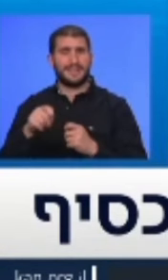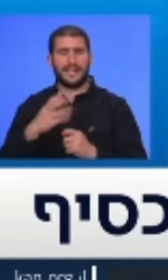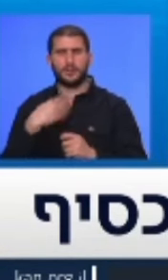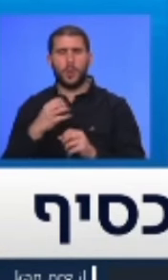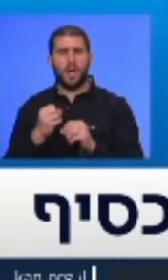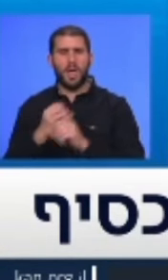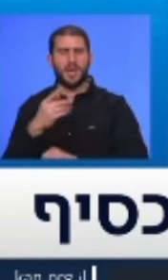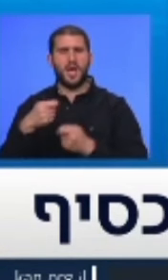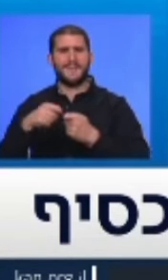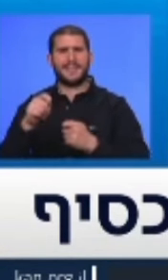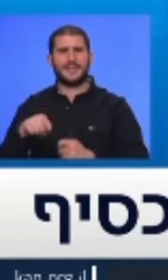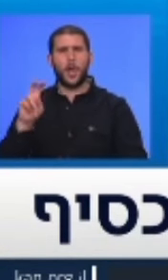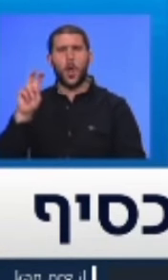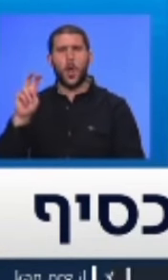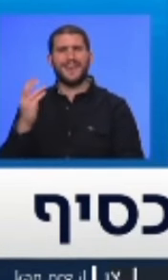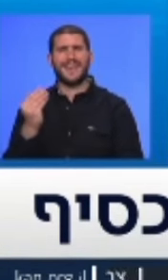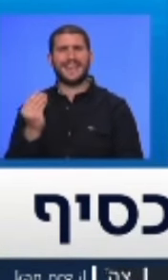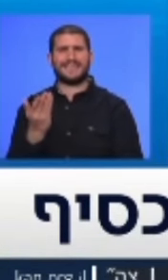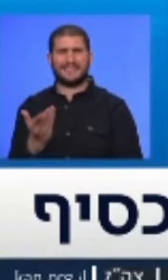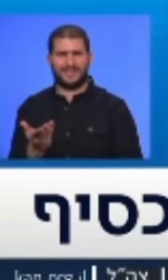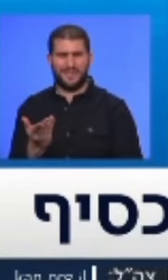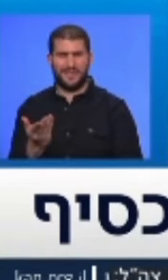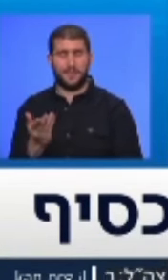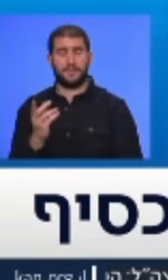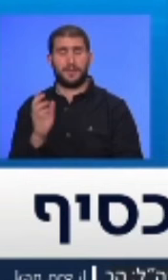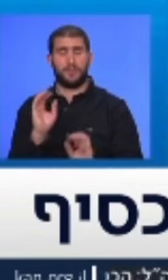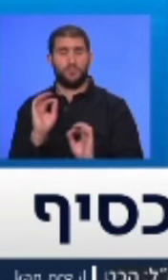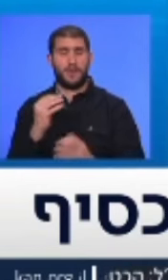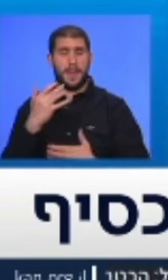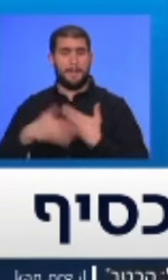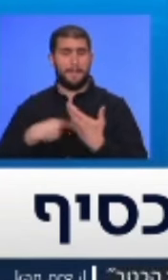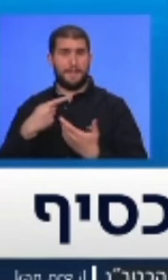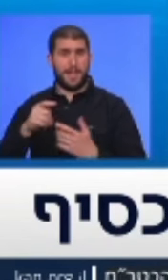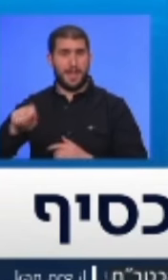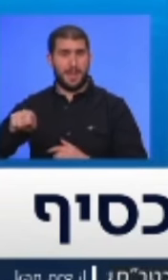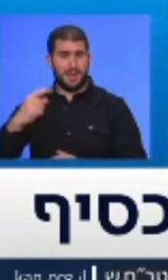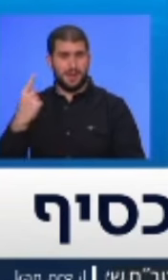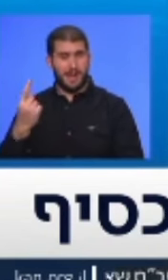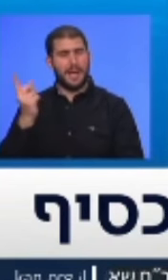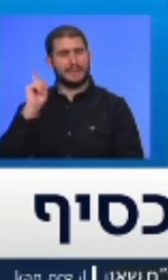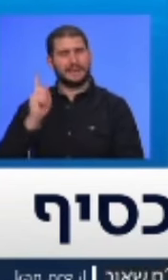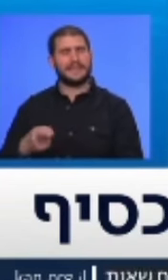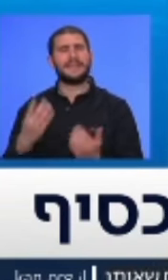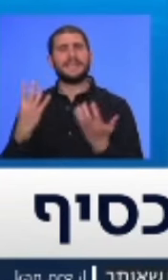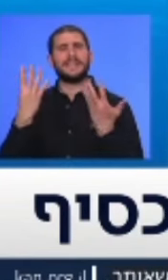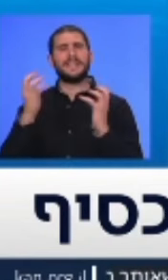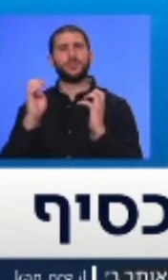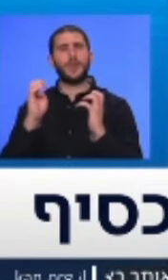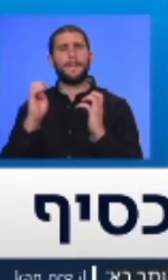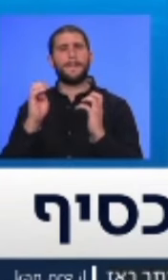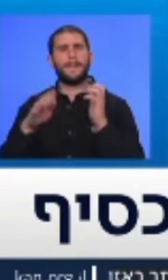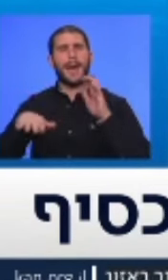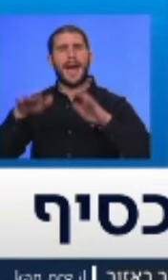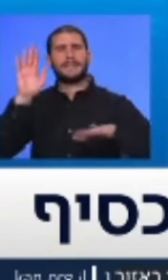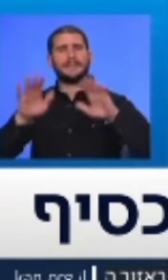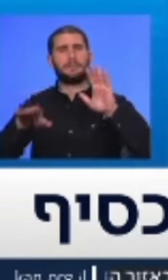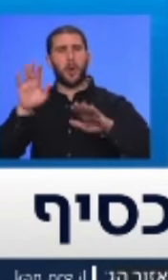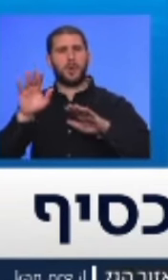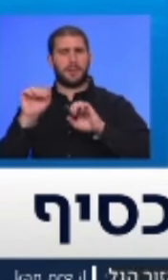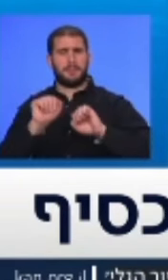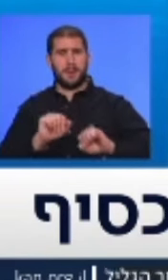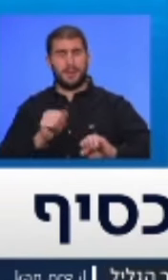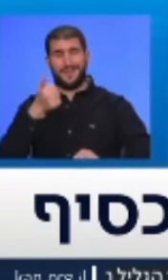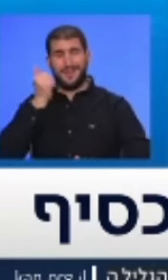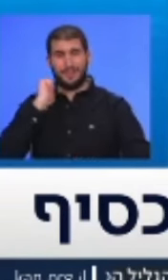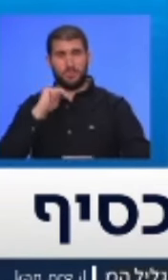חבר הכנסת עופר כסיף. לצורך המהלך הפרלמנטרי הזה צריך להשיג 90 הצבעות בעד. אמש